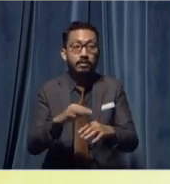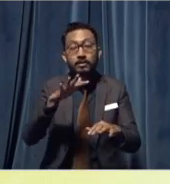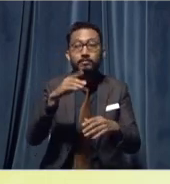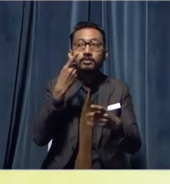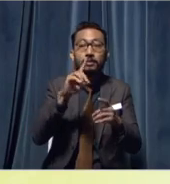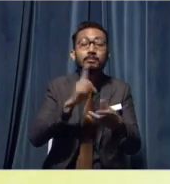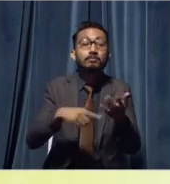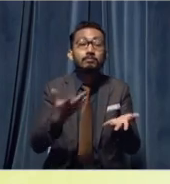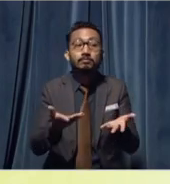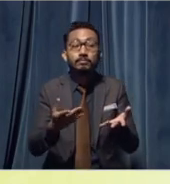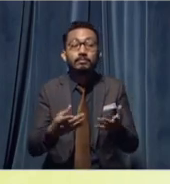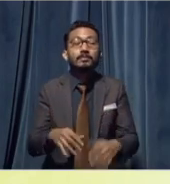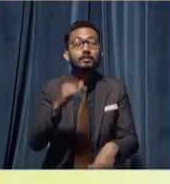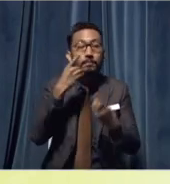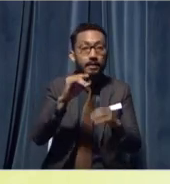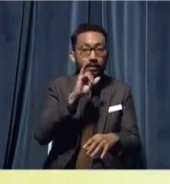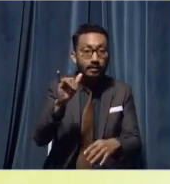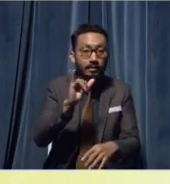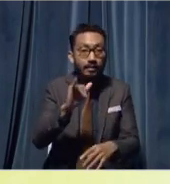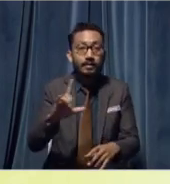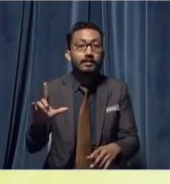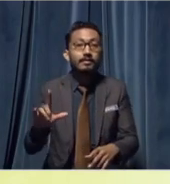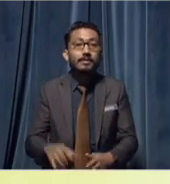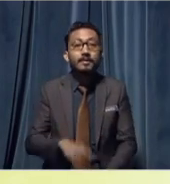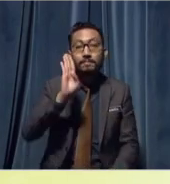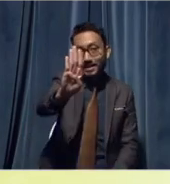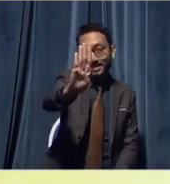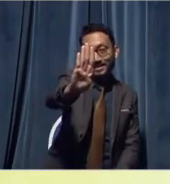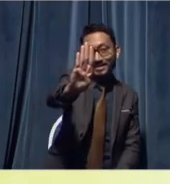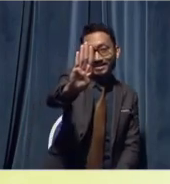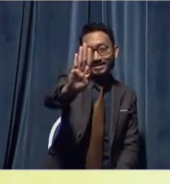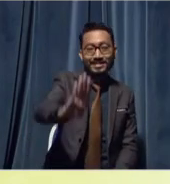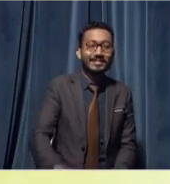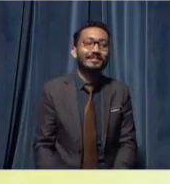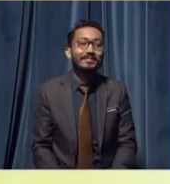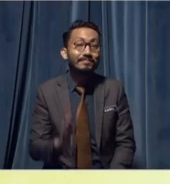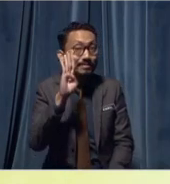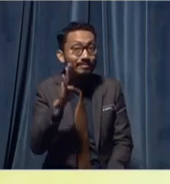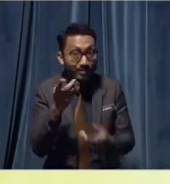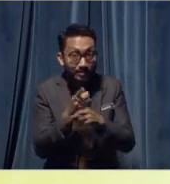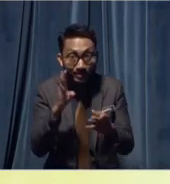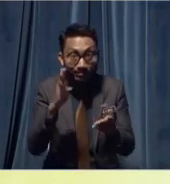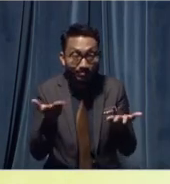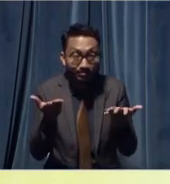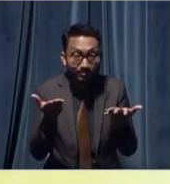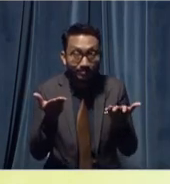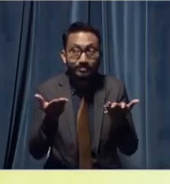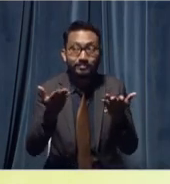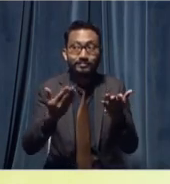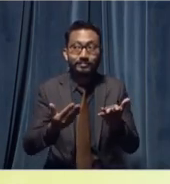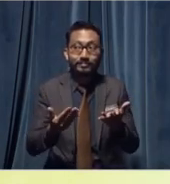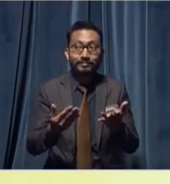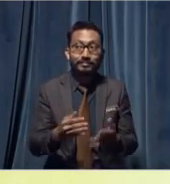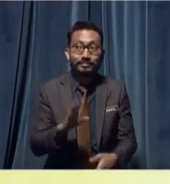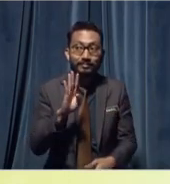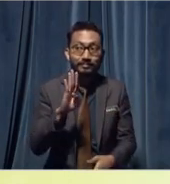sama-sama. Jawapannya ialah B. Hidrofobik. Sebab Y ialah